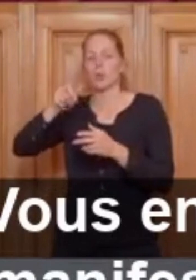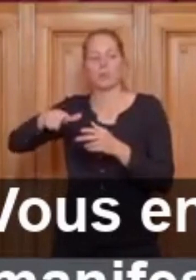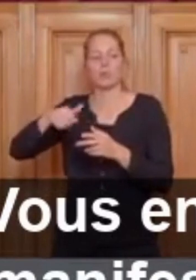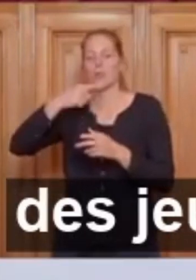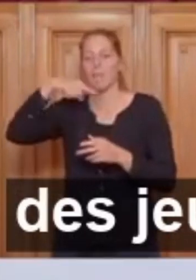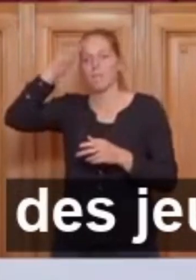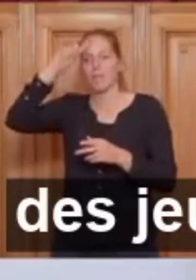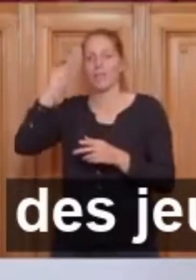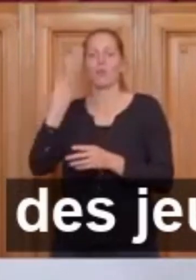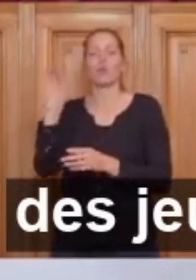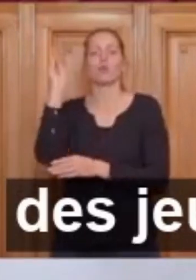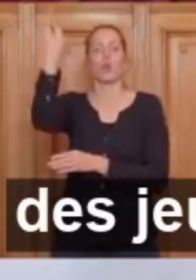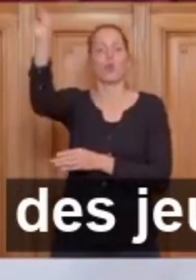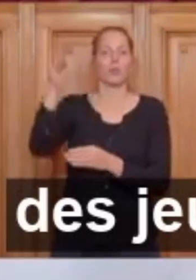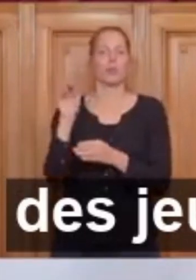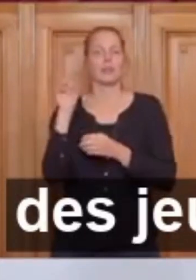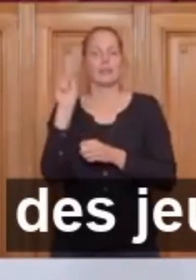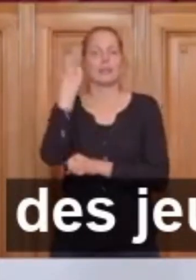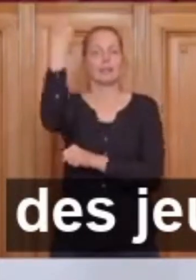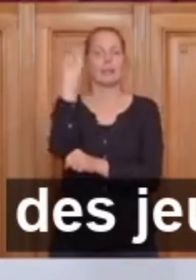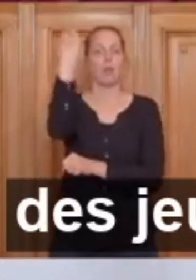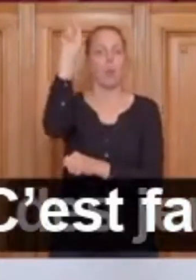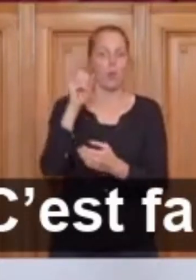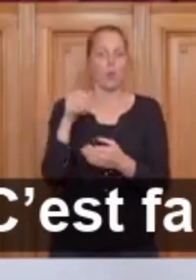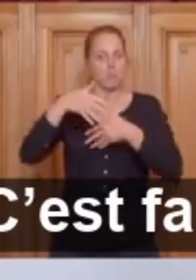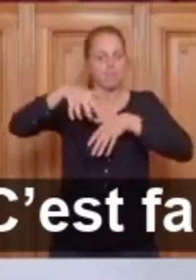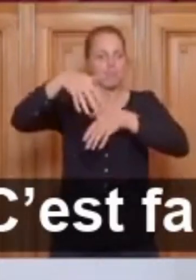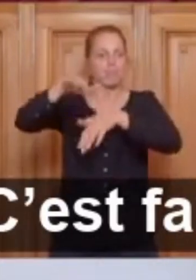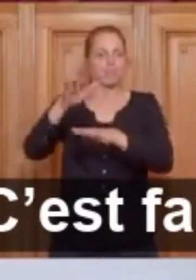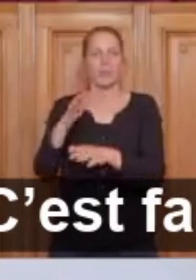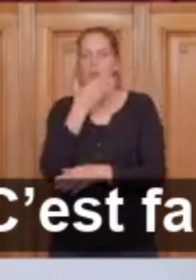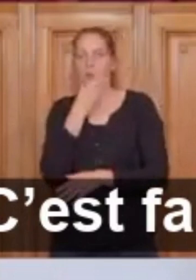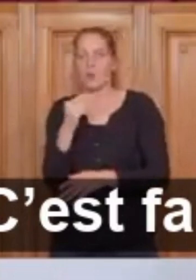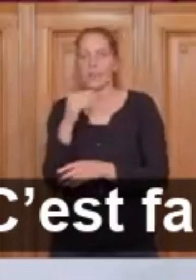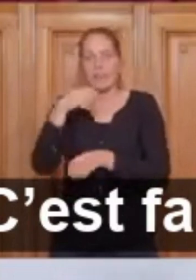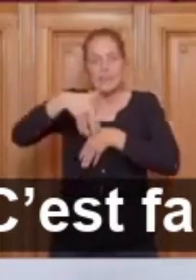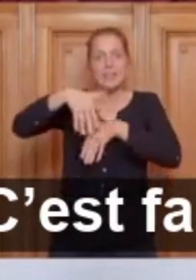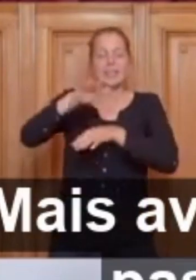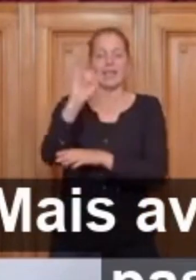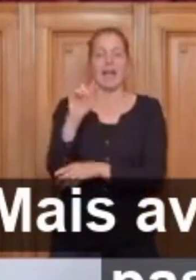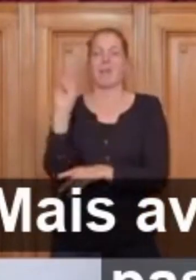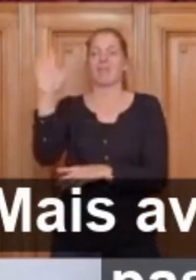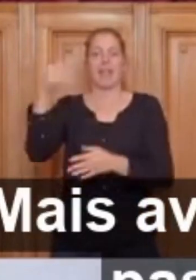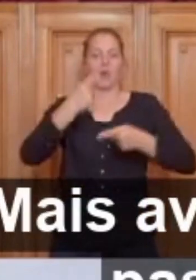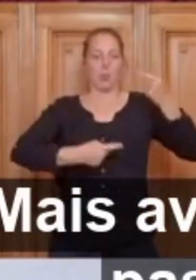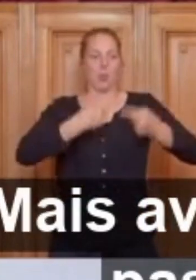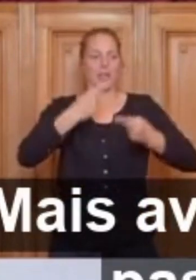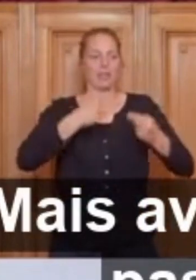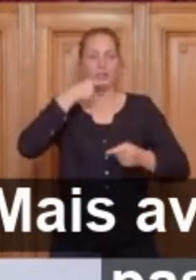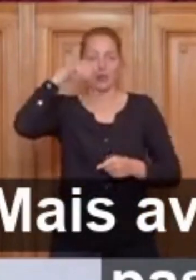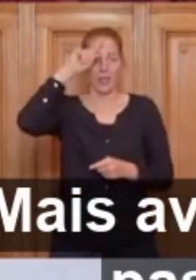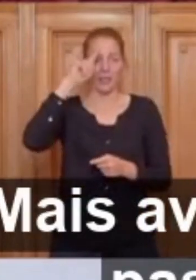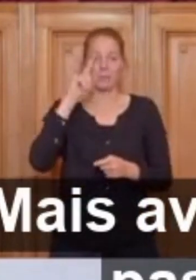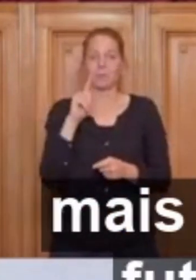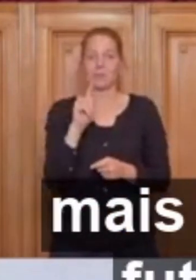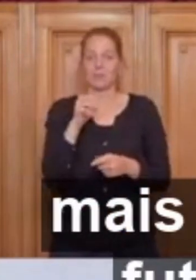for Future, für zu demonstrieren, die besten Absichten haben. Es ist fantastisch, wie sie sich ansetzen. Wir haben in ihrer Politik also nicht Fridays for Future, aber